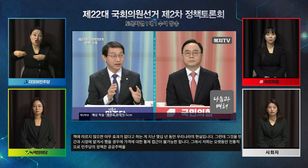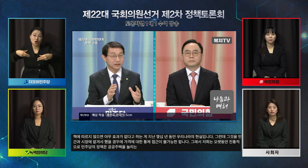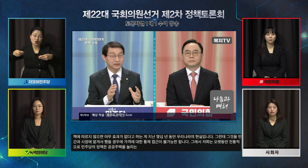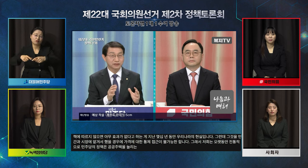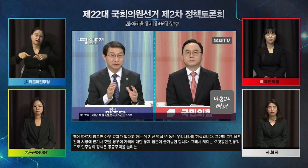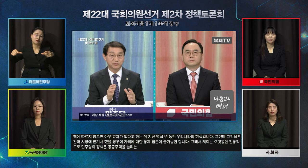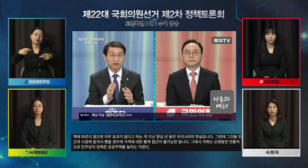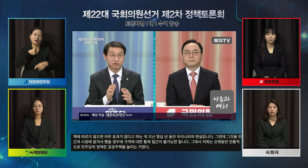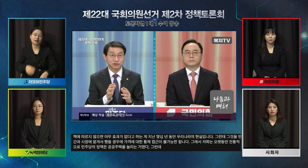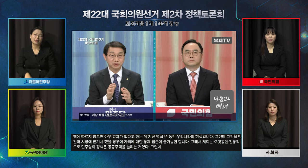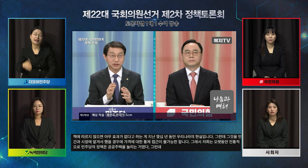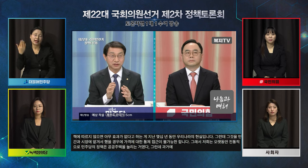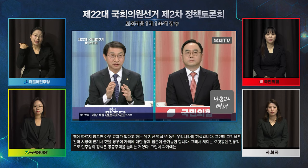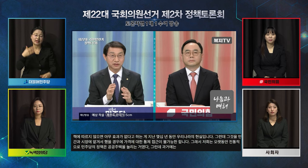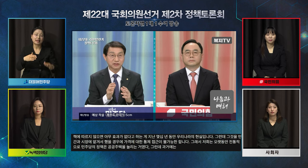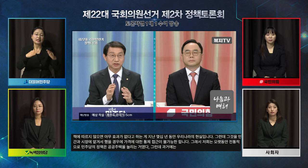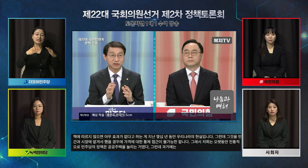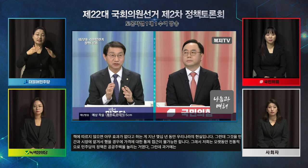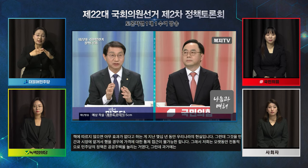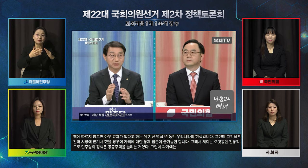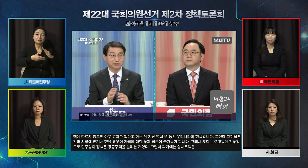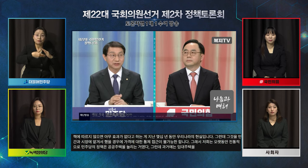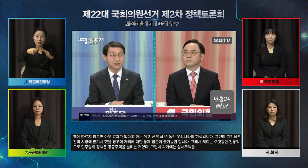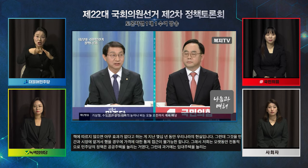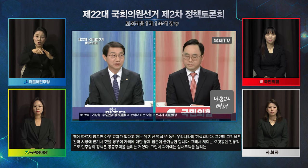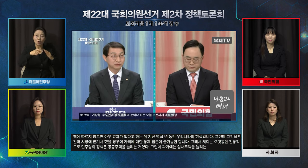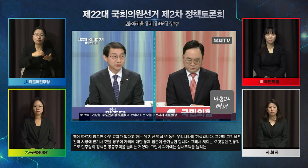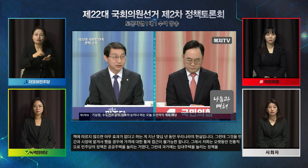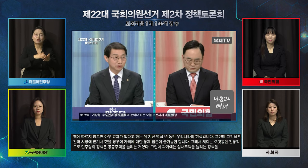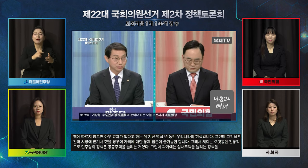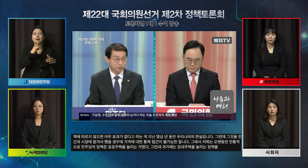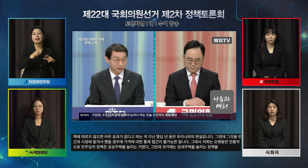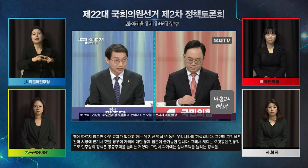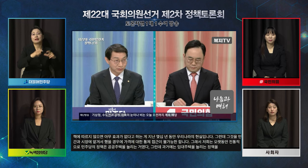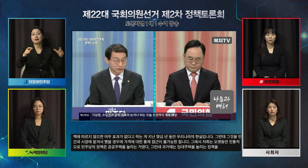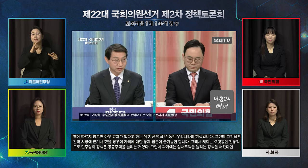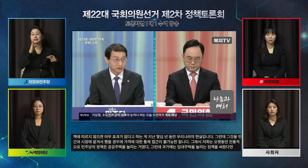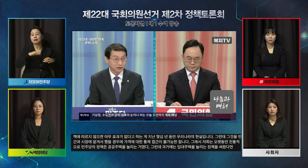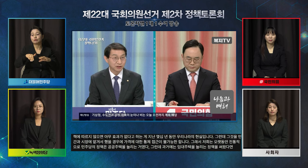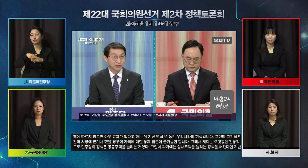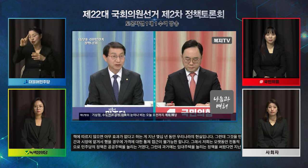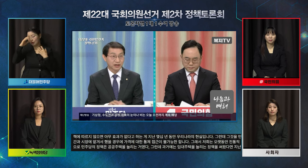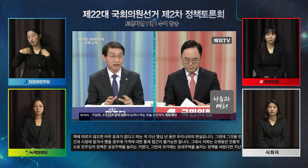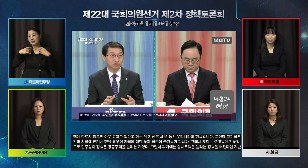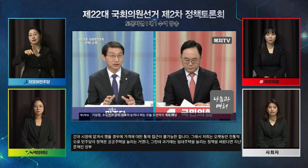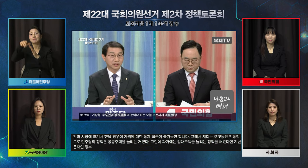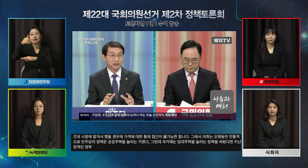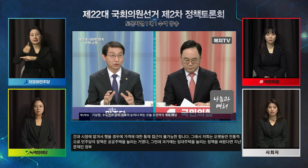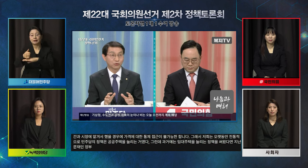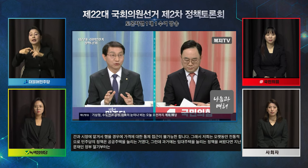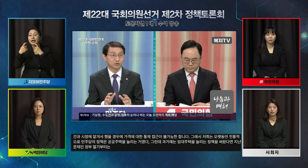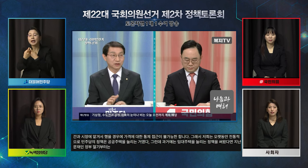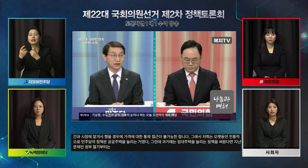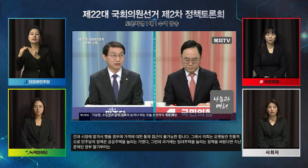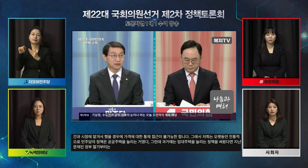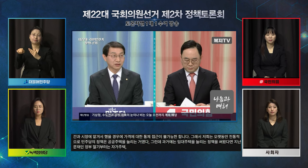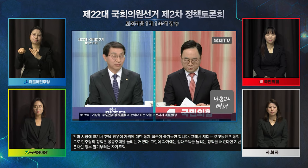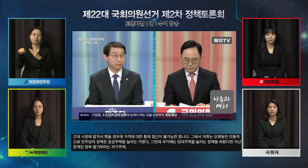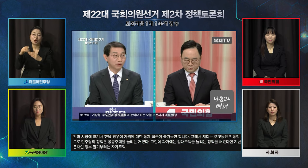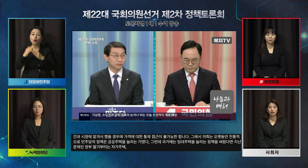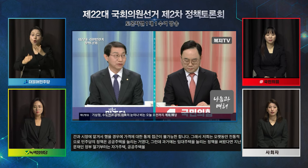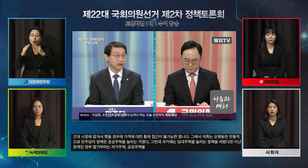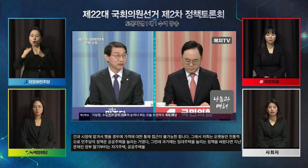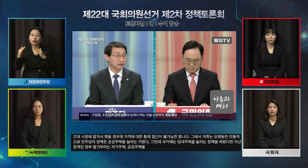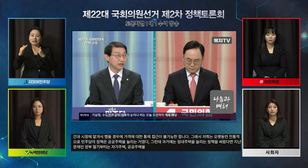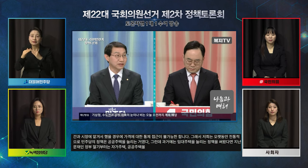과거에는 임대주택을 늘리는 정책을 써왔다면 지난 문재인 정부 말기부터는 자가주택, 공공주택을